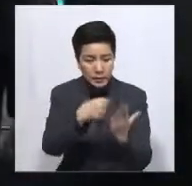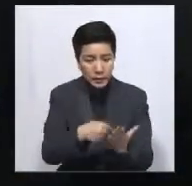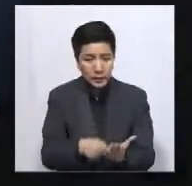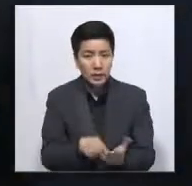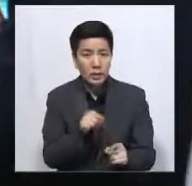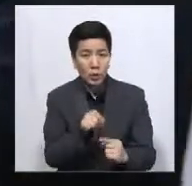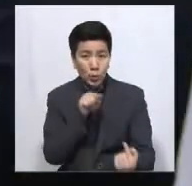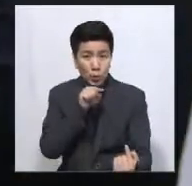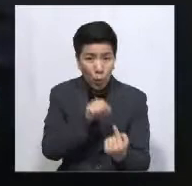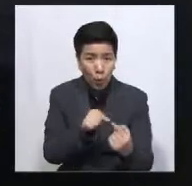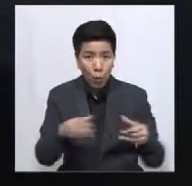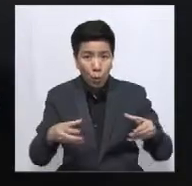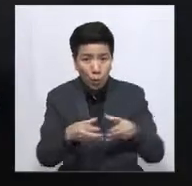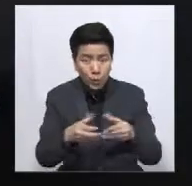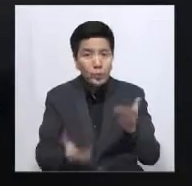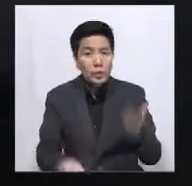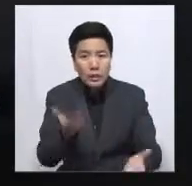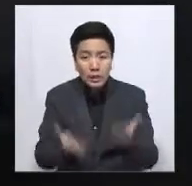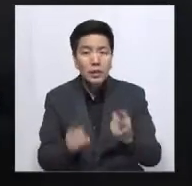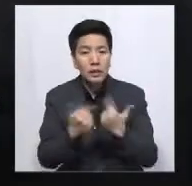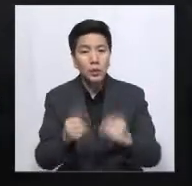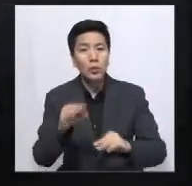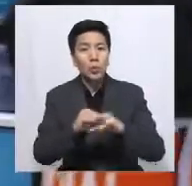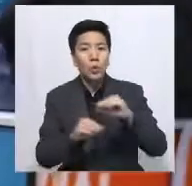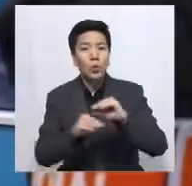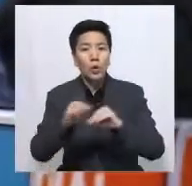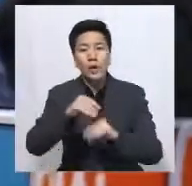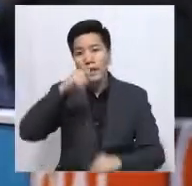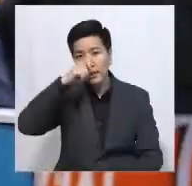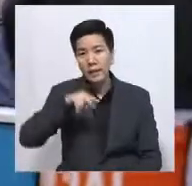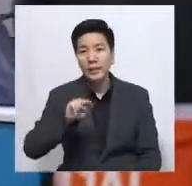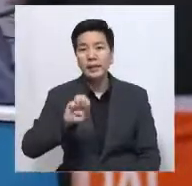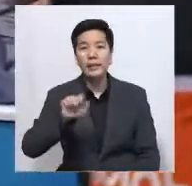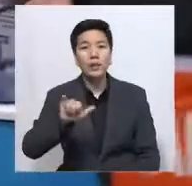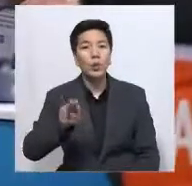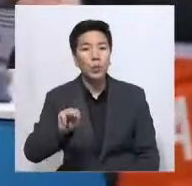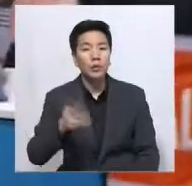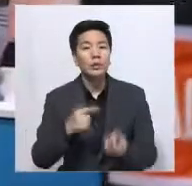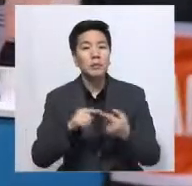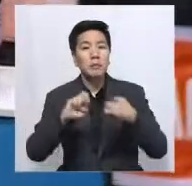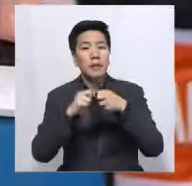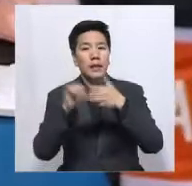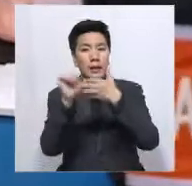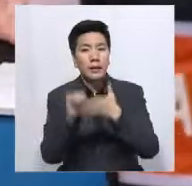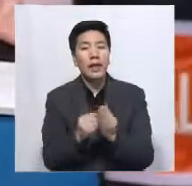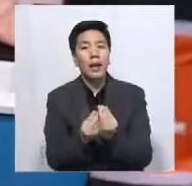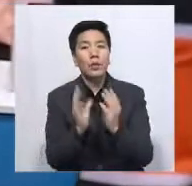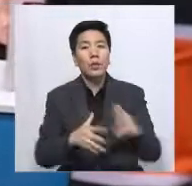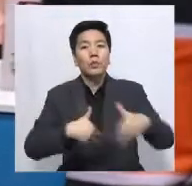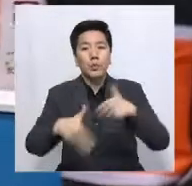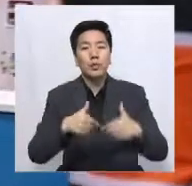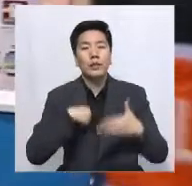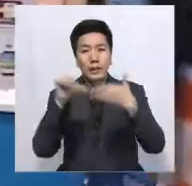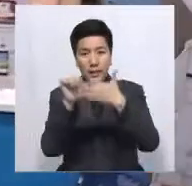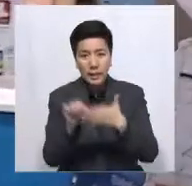นั้นว่าจะตรงกลุ่มเป้าหมายหรือไม่ยืนยันโครงการไทยนิยมยั่งยืนเพื่อแก้ไขปัญหาของประชาชนในพื้นที่และแ